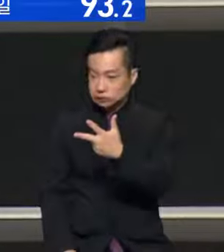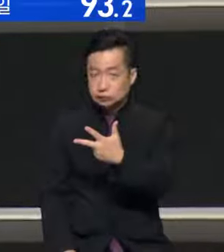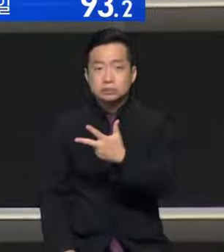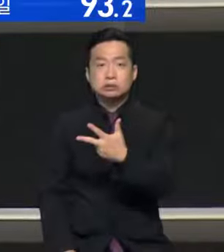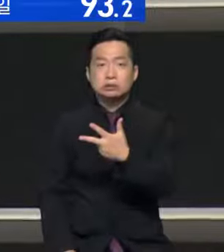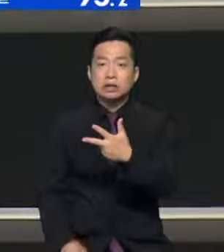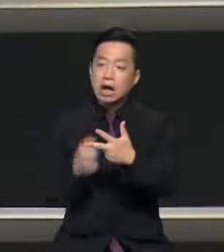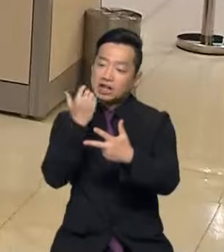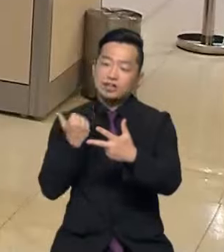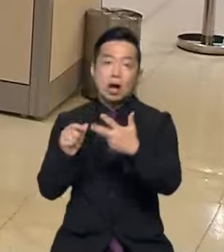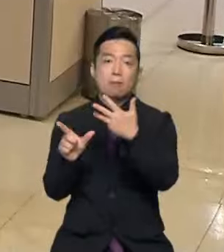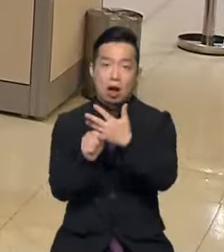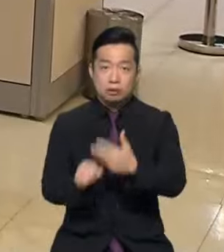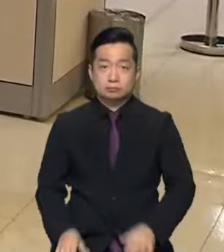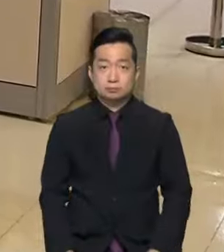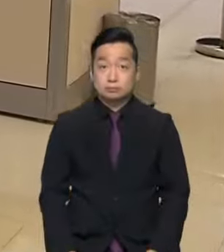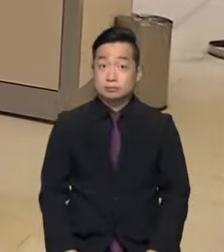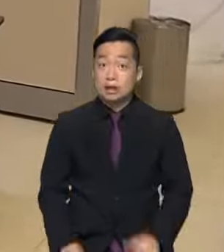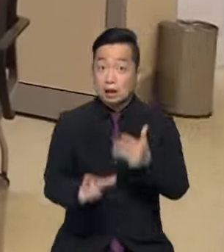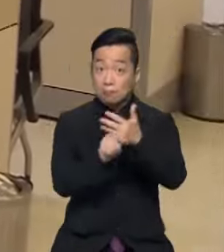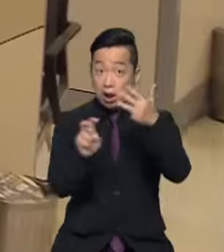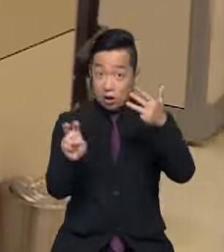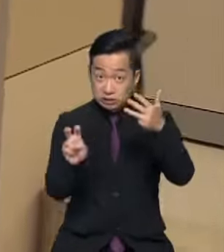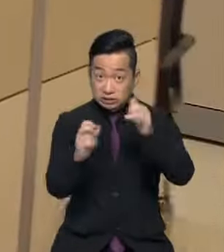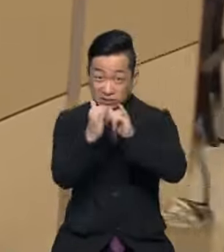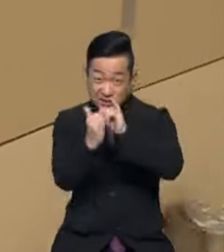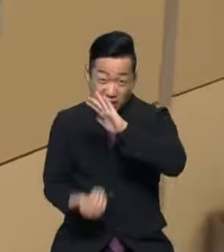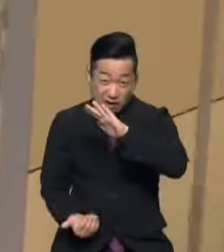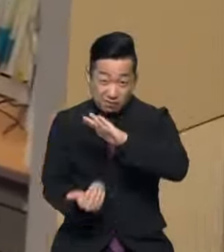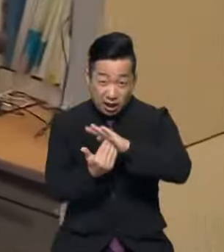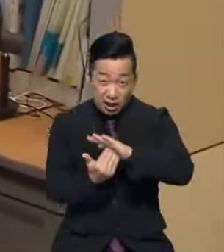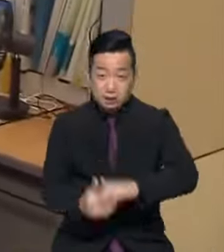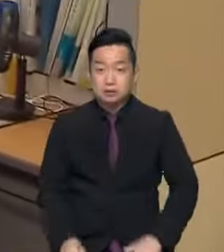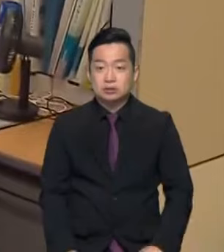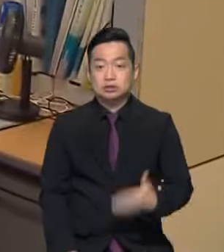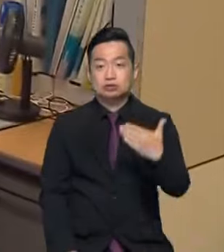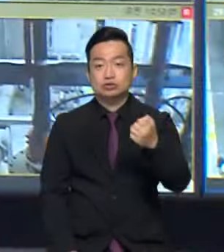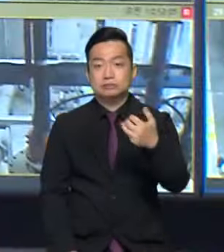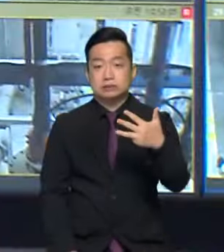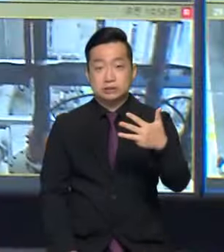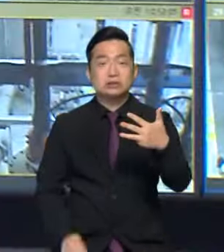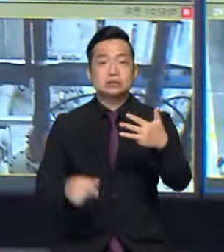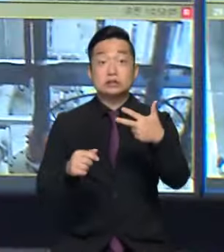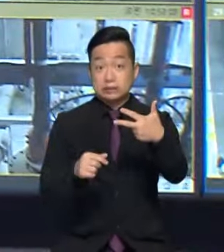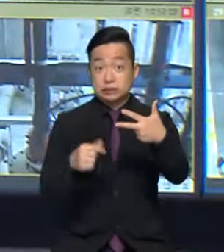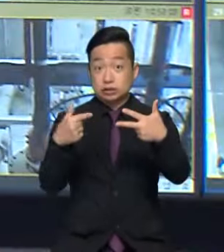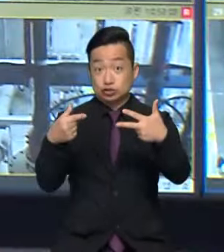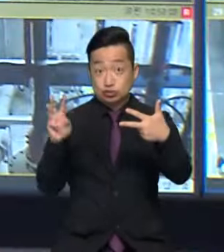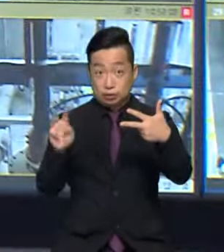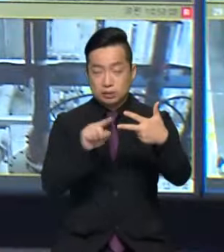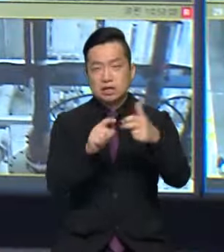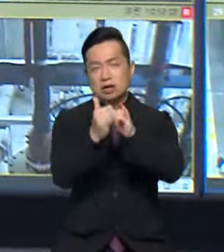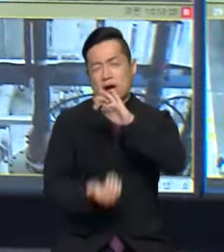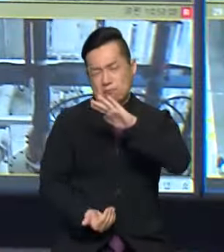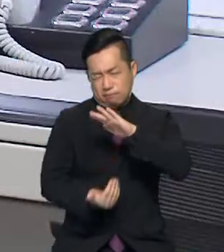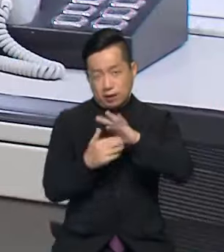발생했습니다. 지난달 20일엔 최대 전력 수요가 97기가와트를 넘어 역대 최고를 찍기도